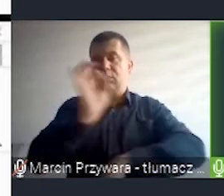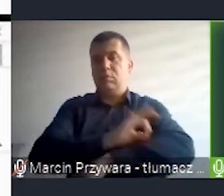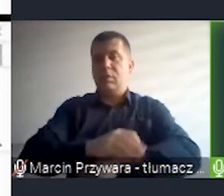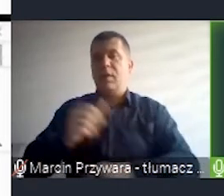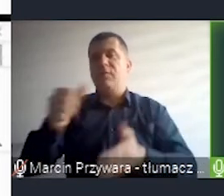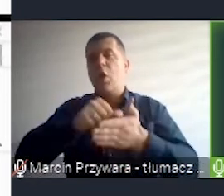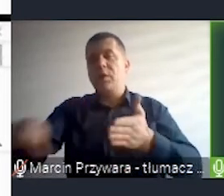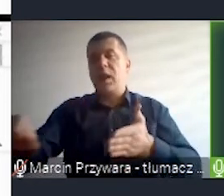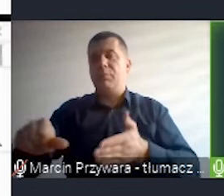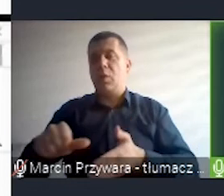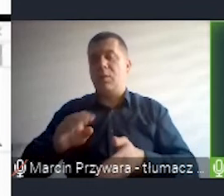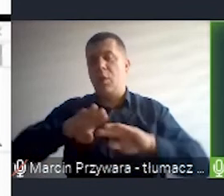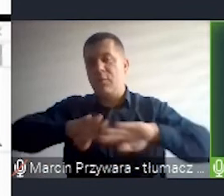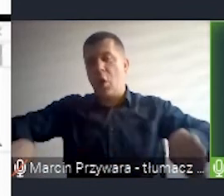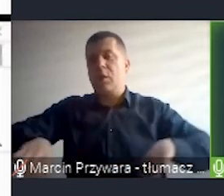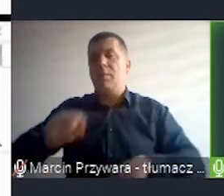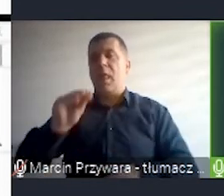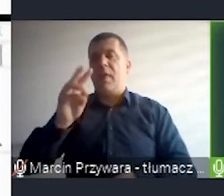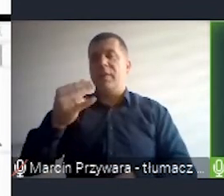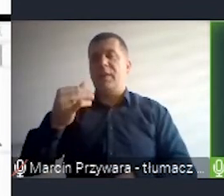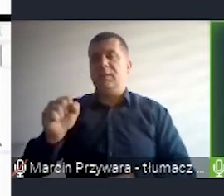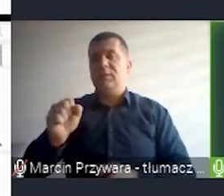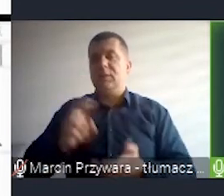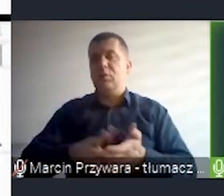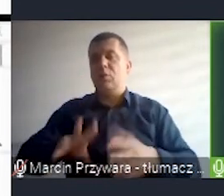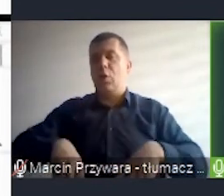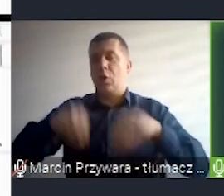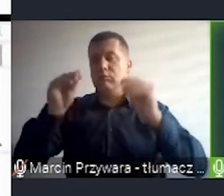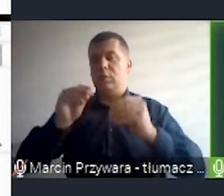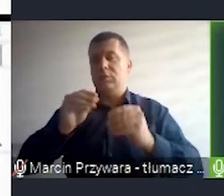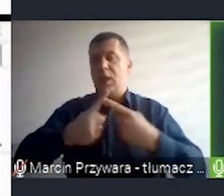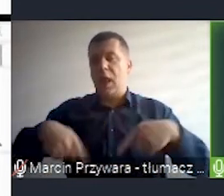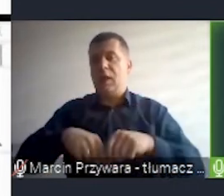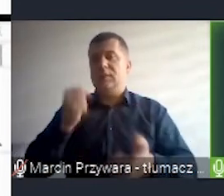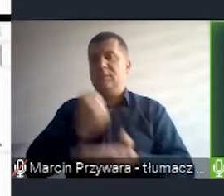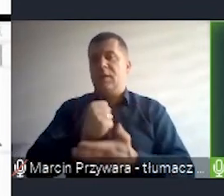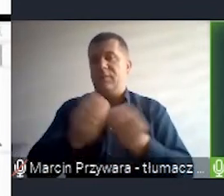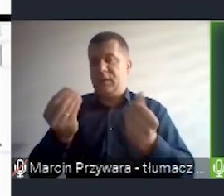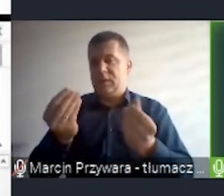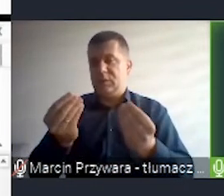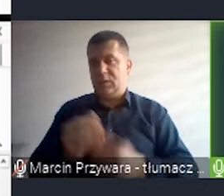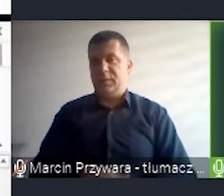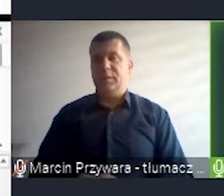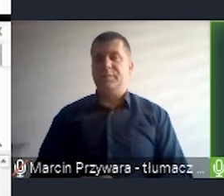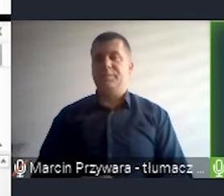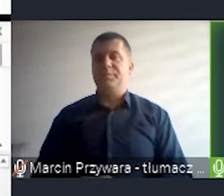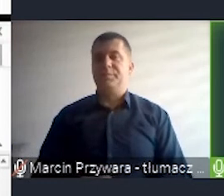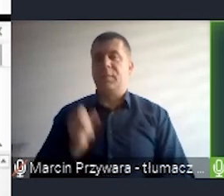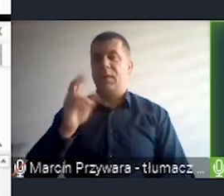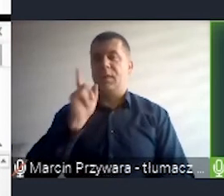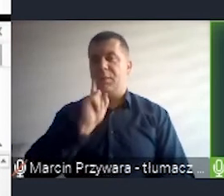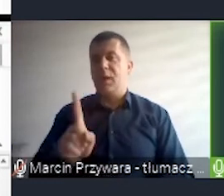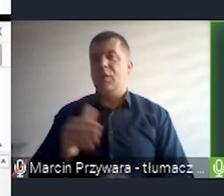Wyodrębnioną ewidencję trzeba prowadzić w momencie rozpoczęcia realizacji finansowej, czyli tak